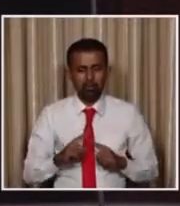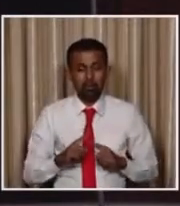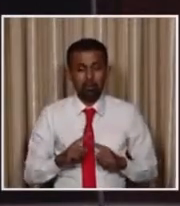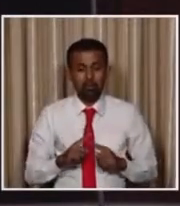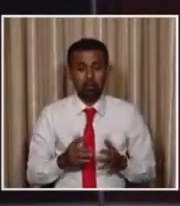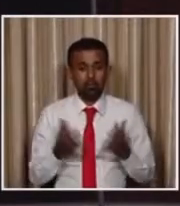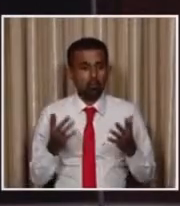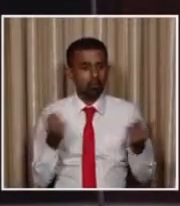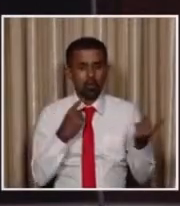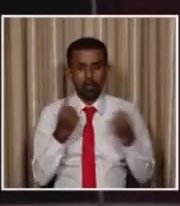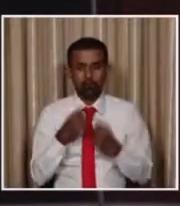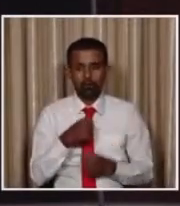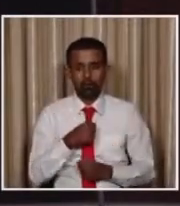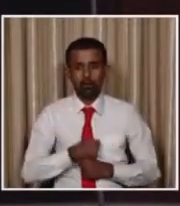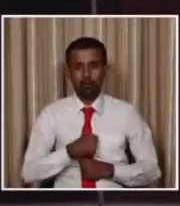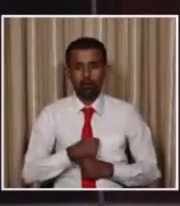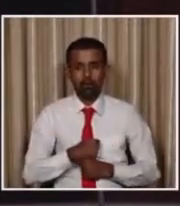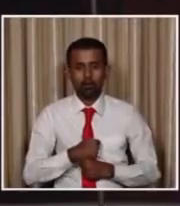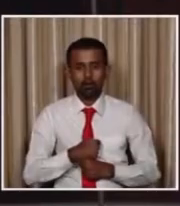දෙනා කියනවා ආණ්ඩුවේ